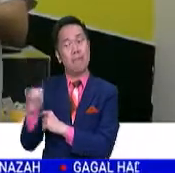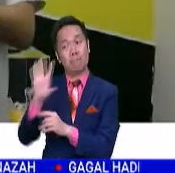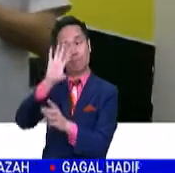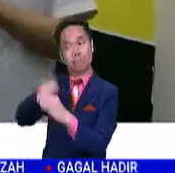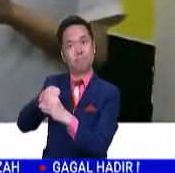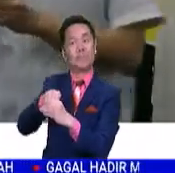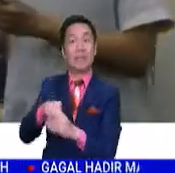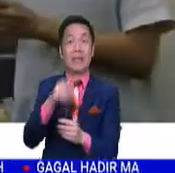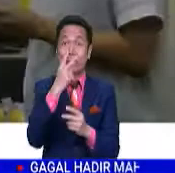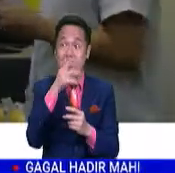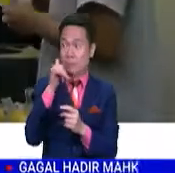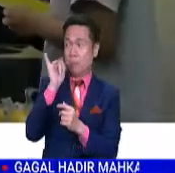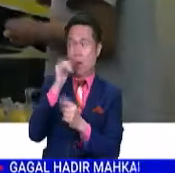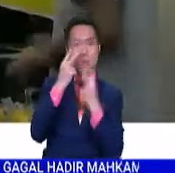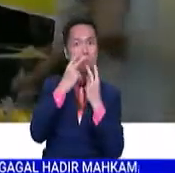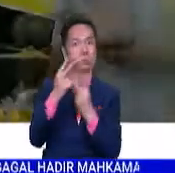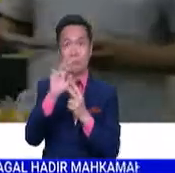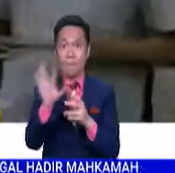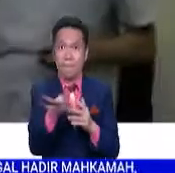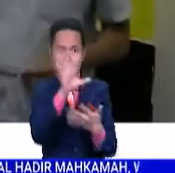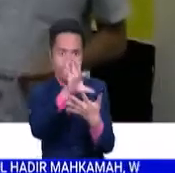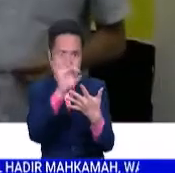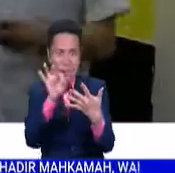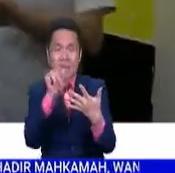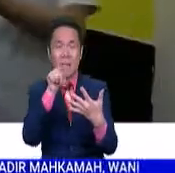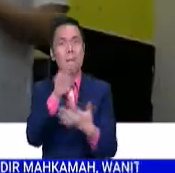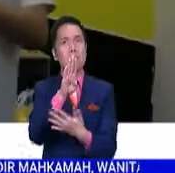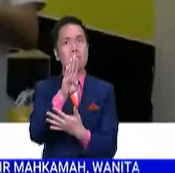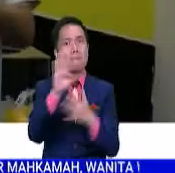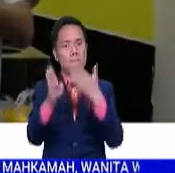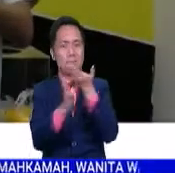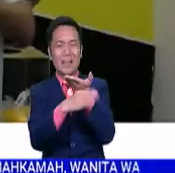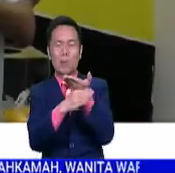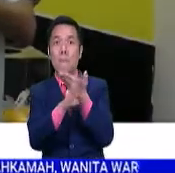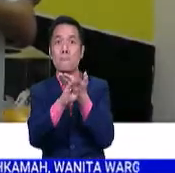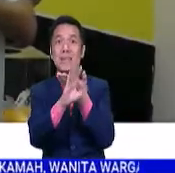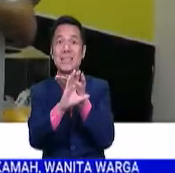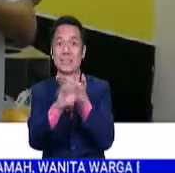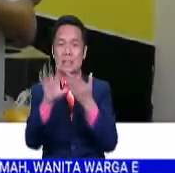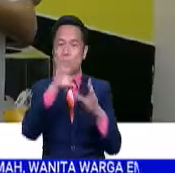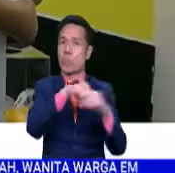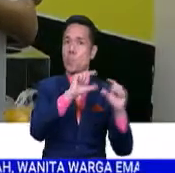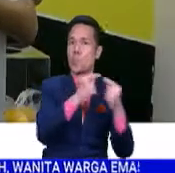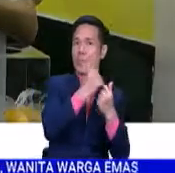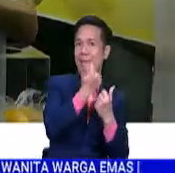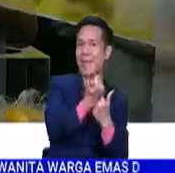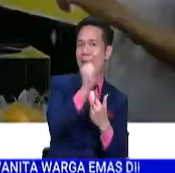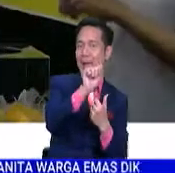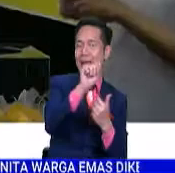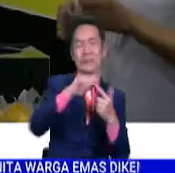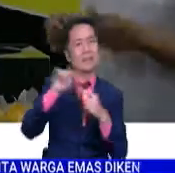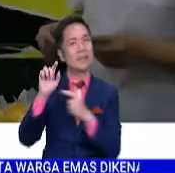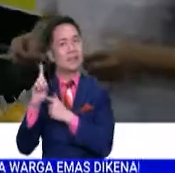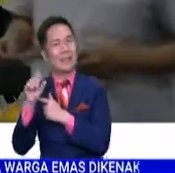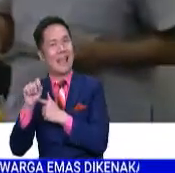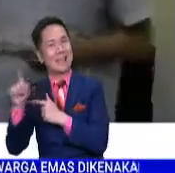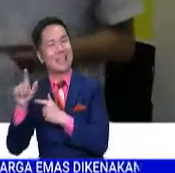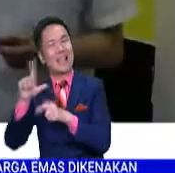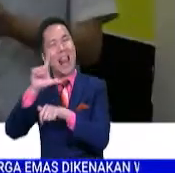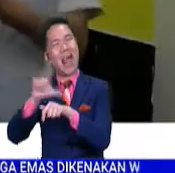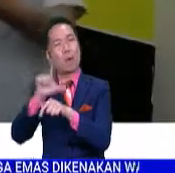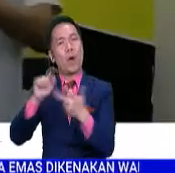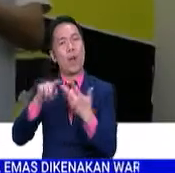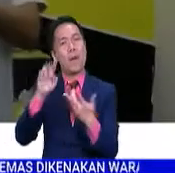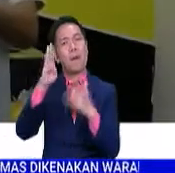keputusan jas malam menyaksikan pilihan pertama batu wbc diletakkan dalam kumpulane bersama-sama di SBC Labuan